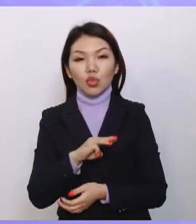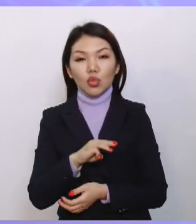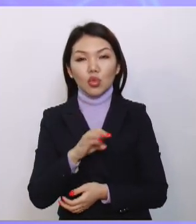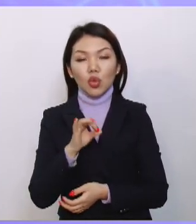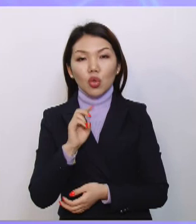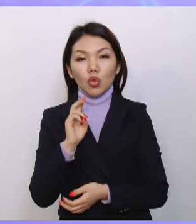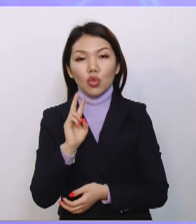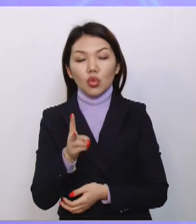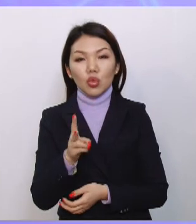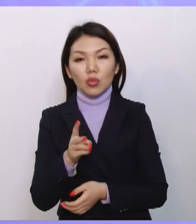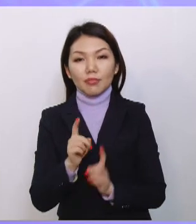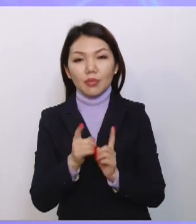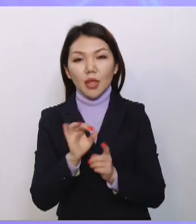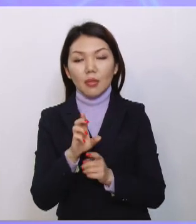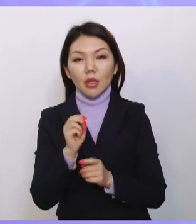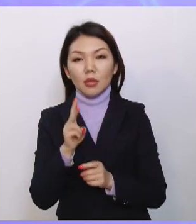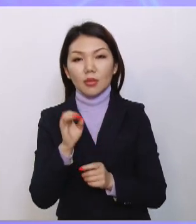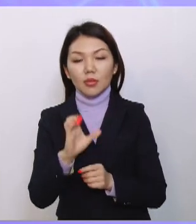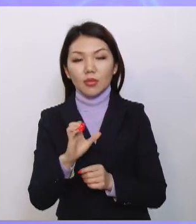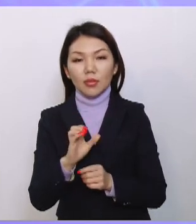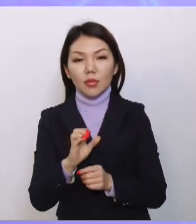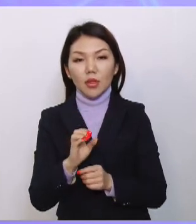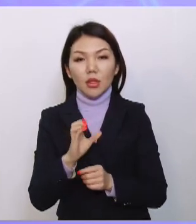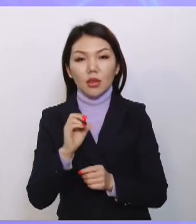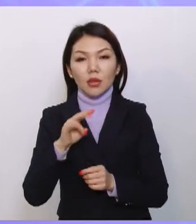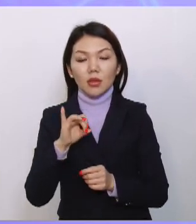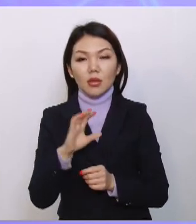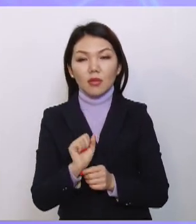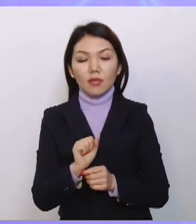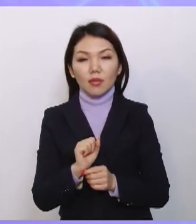kara örük baktarı bar. Tuğra.